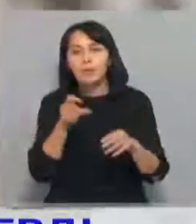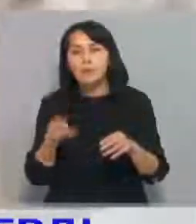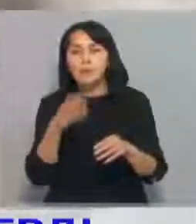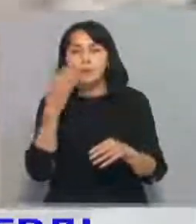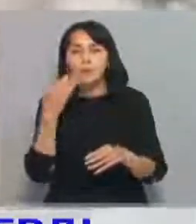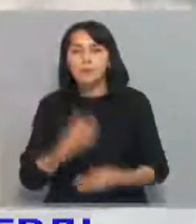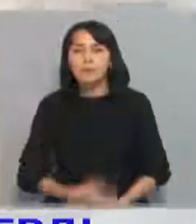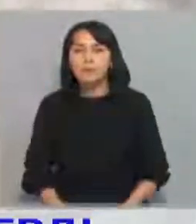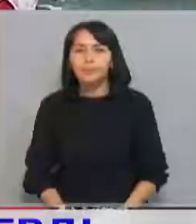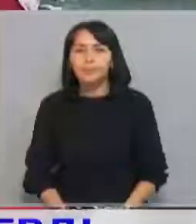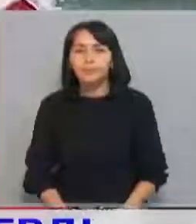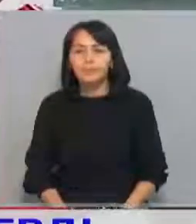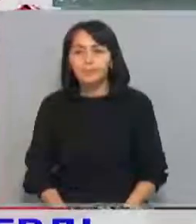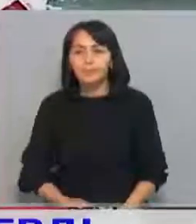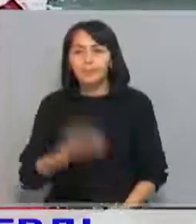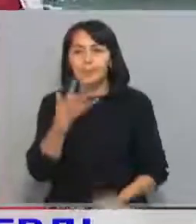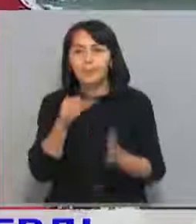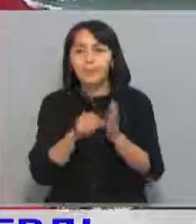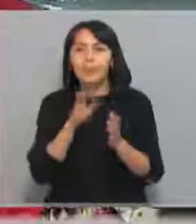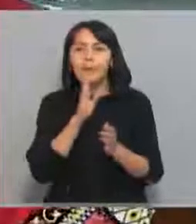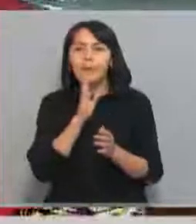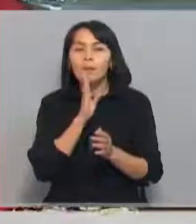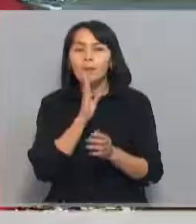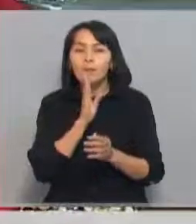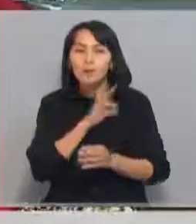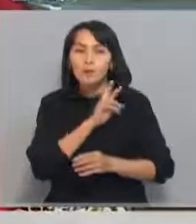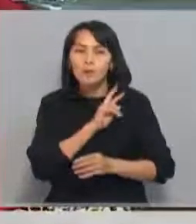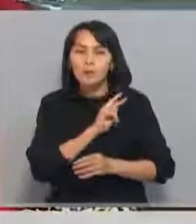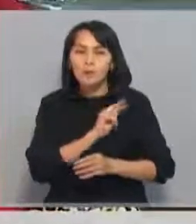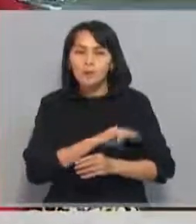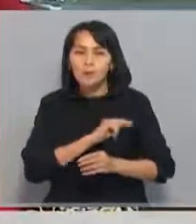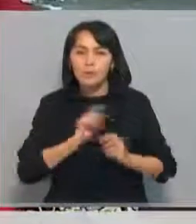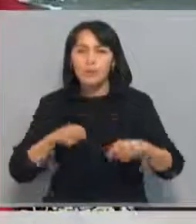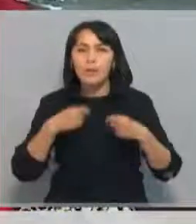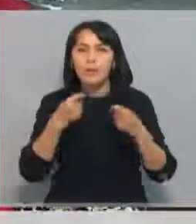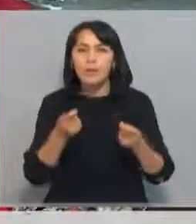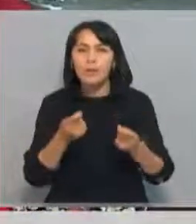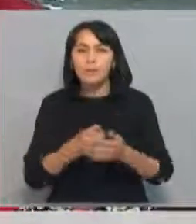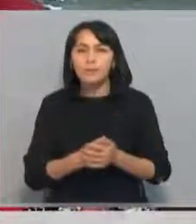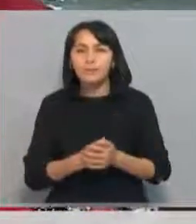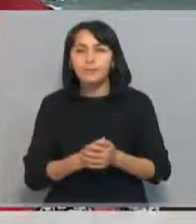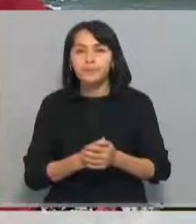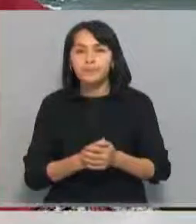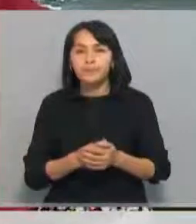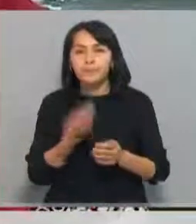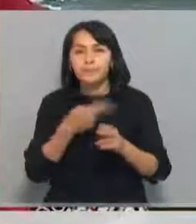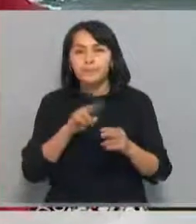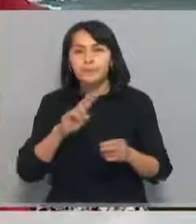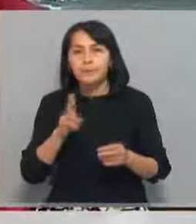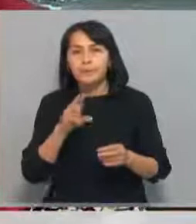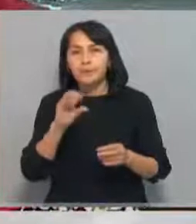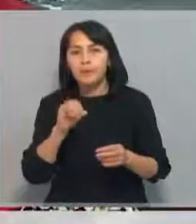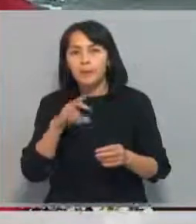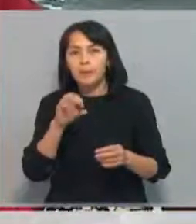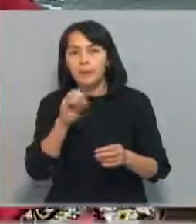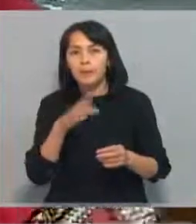жеңілдеген. 5-6 келіншектерді, қыз-келіншекті осындай жұмыспен қамтып жатқан жайы бар. Осы келес ауданы болып